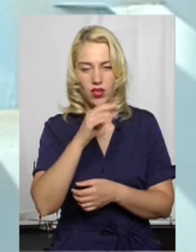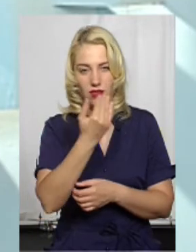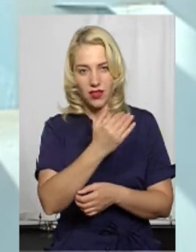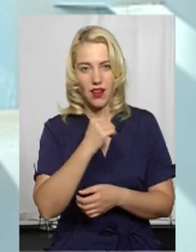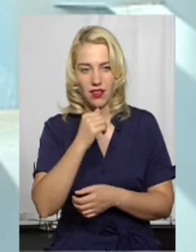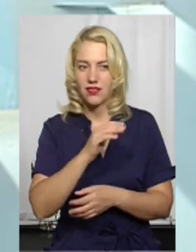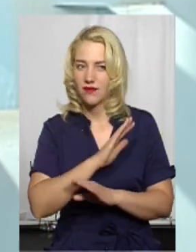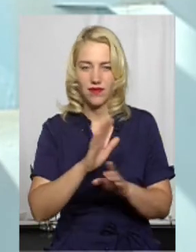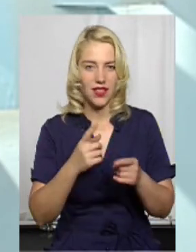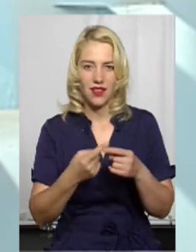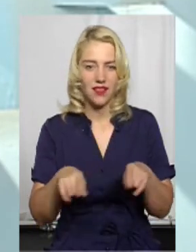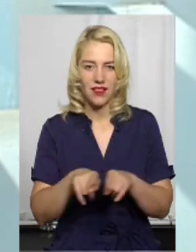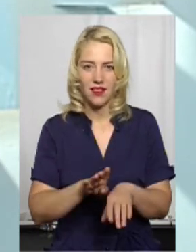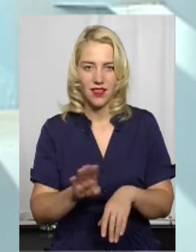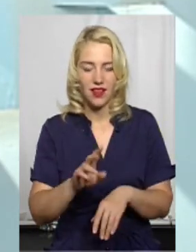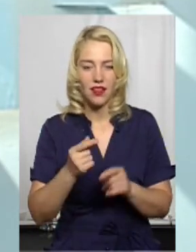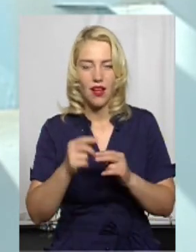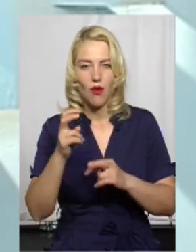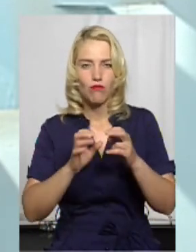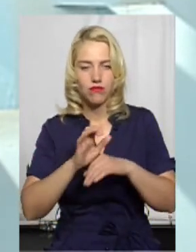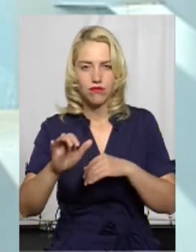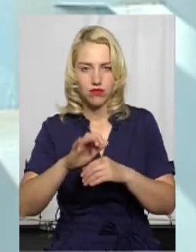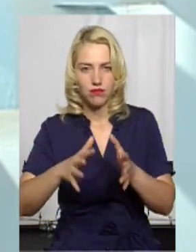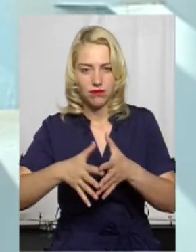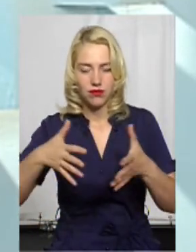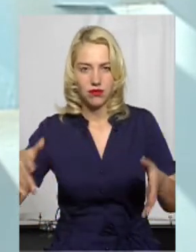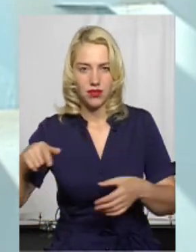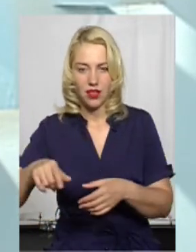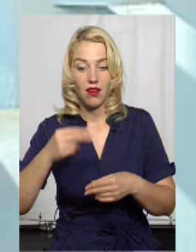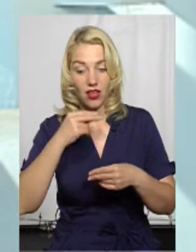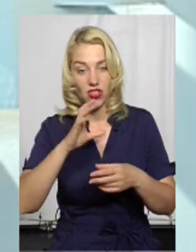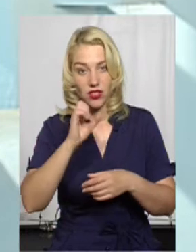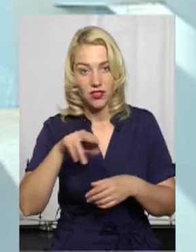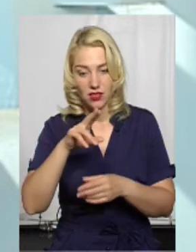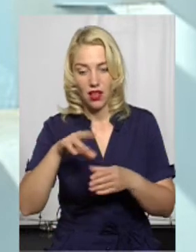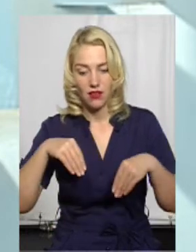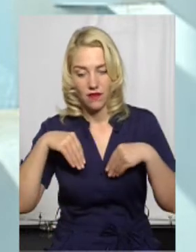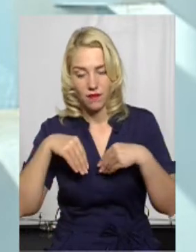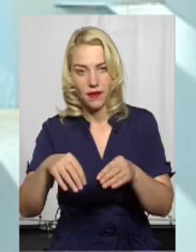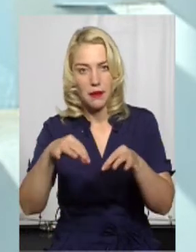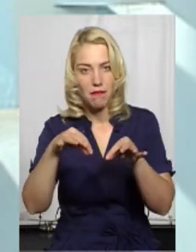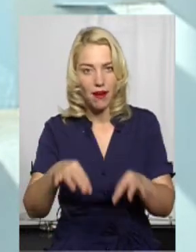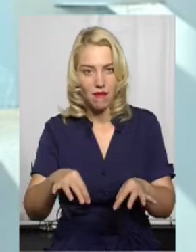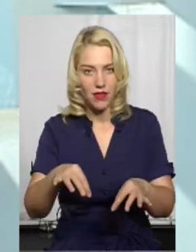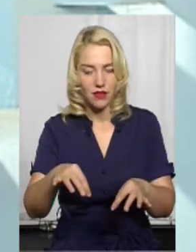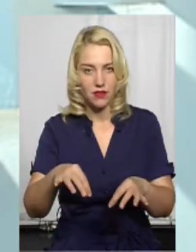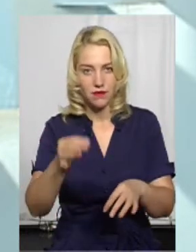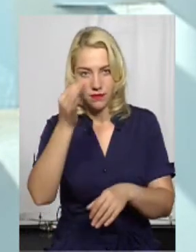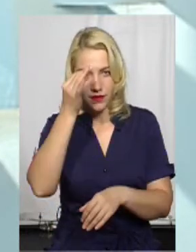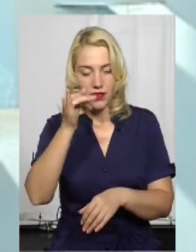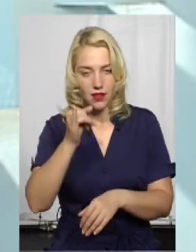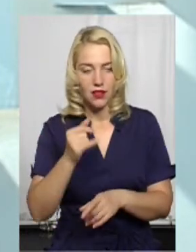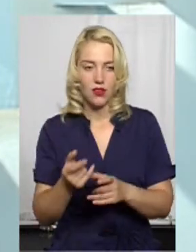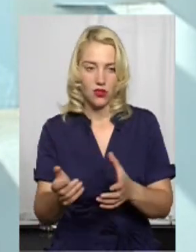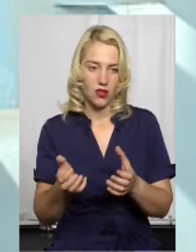промислові сорта фундука. Краще, звичайно, висаджувати сади, правильні сади,